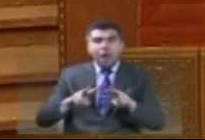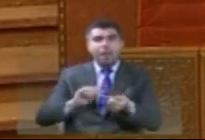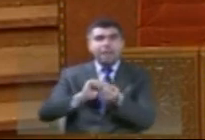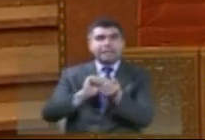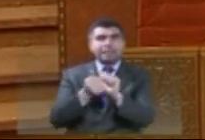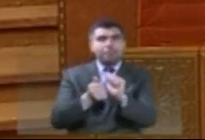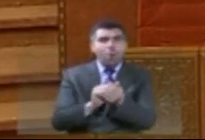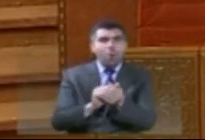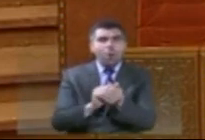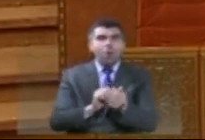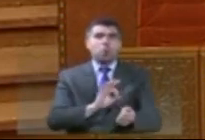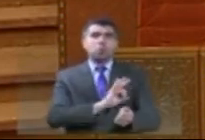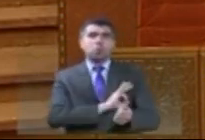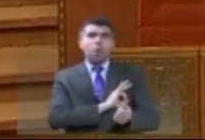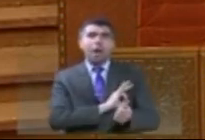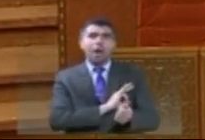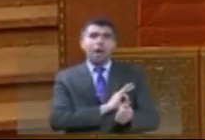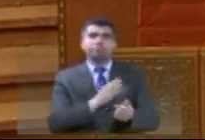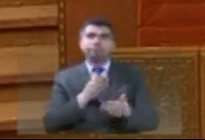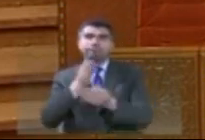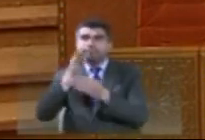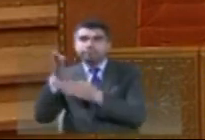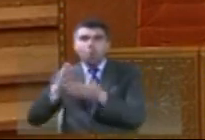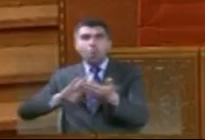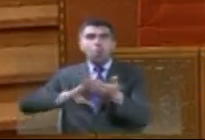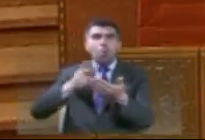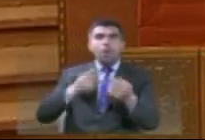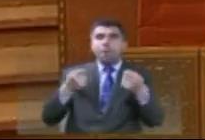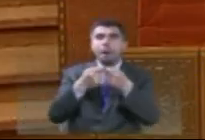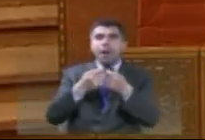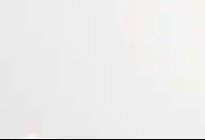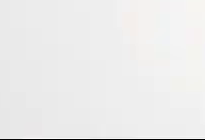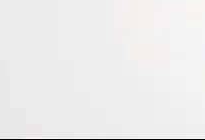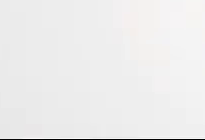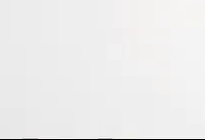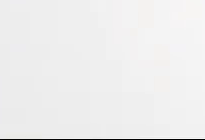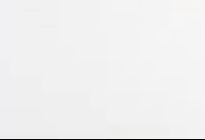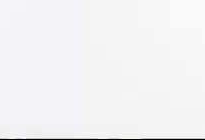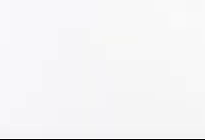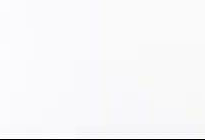اللي غيصلح للسياحه، شنو اللي غيبقى محمي ما عمره يتقاس. ثم في اطار شكرا.